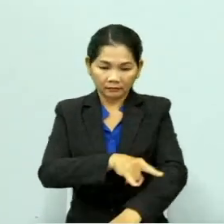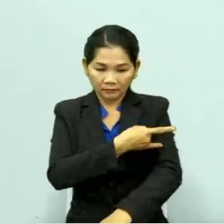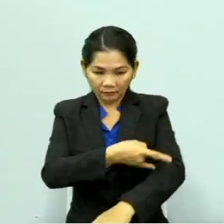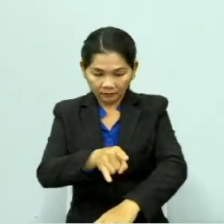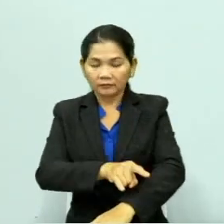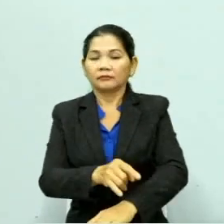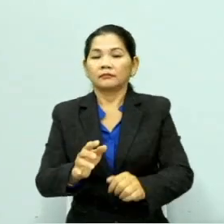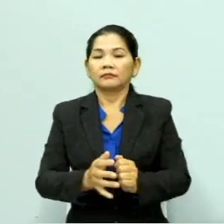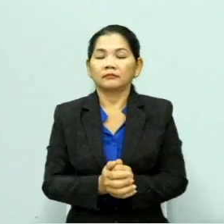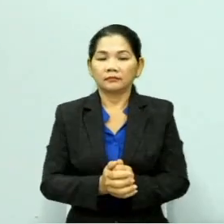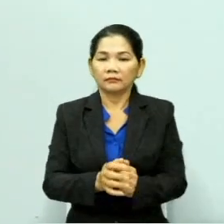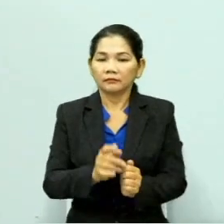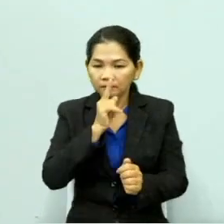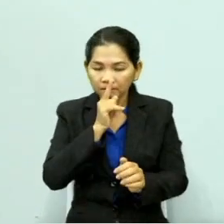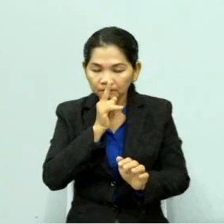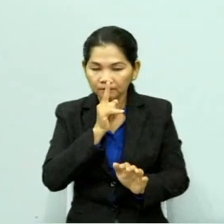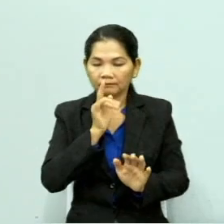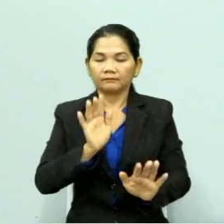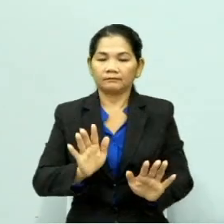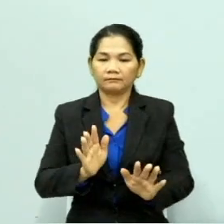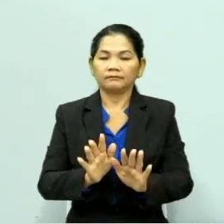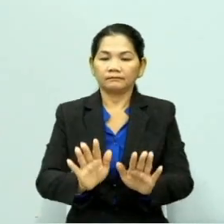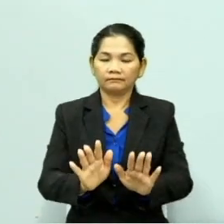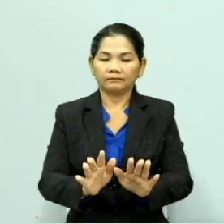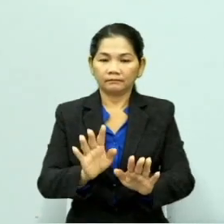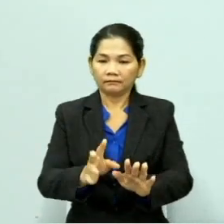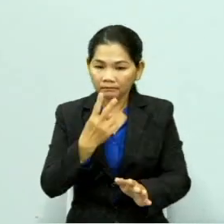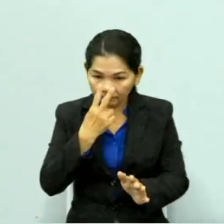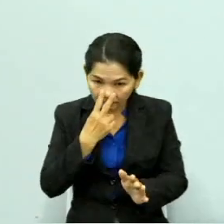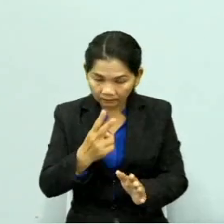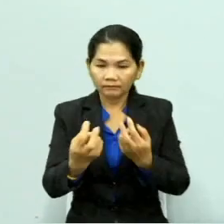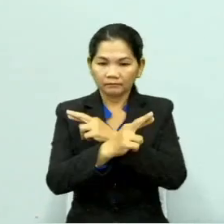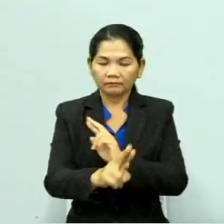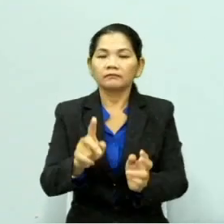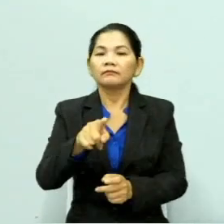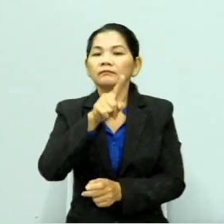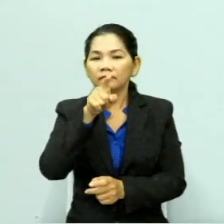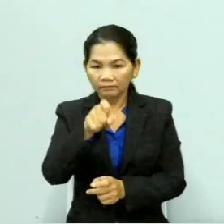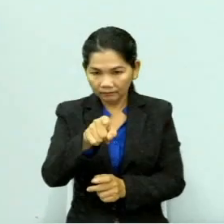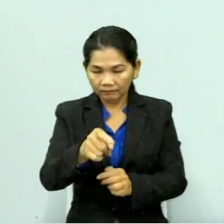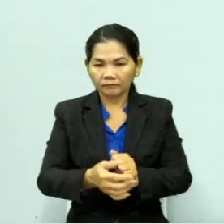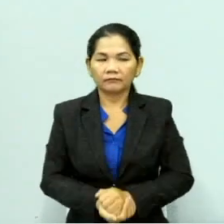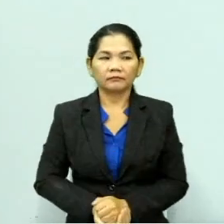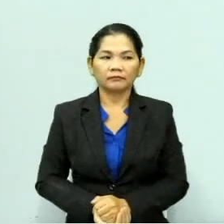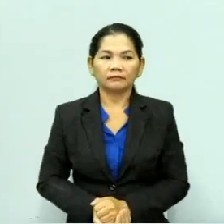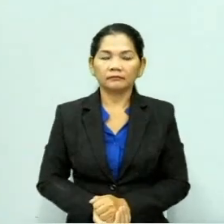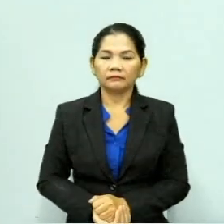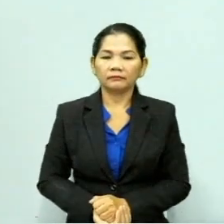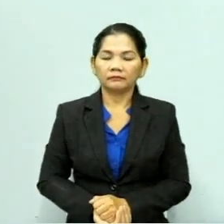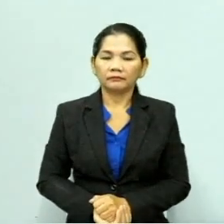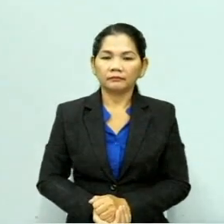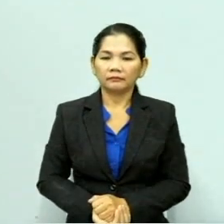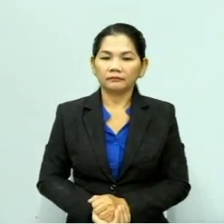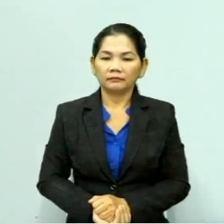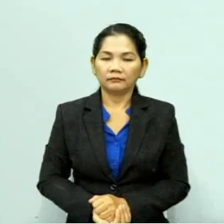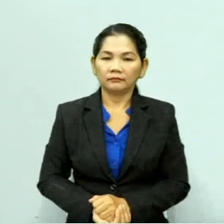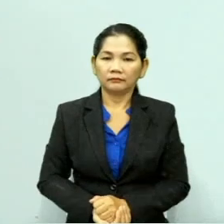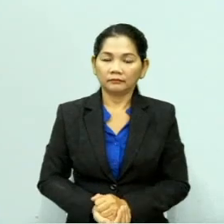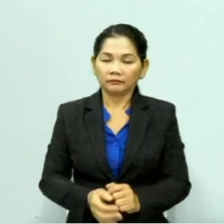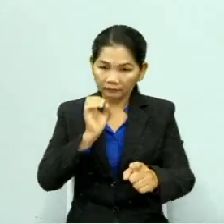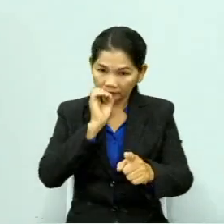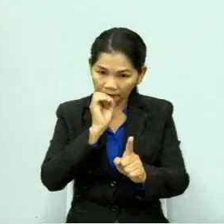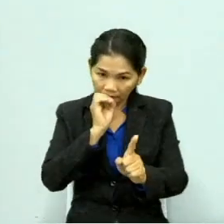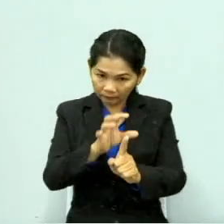đoàn tiệt chà đói xinh nghiêm xinh ngạm chà đàm bấy trìm chlai xùm nù tạng ọc ní nè con chà chẳng nè cừu bật chạm mà